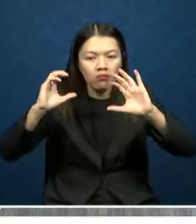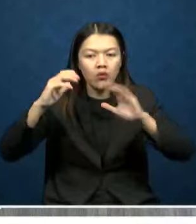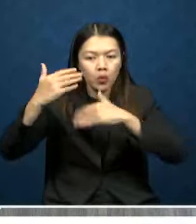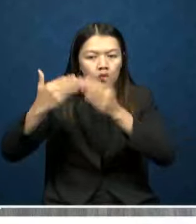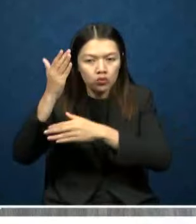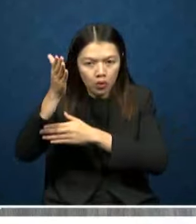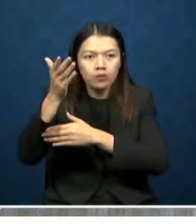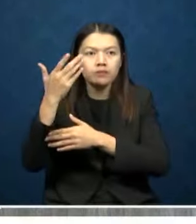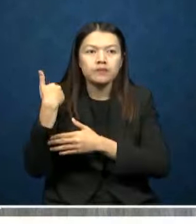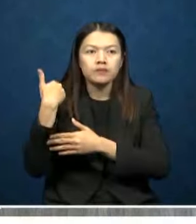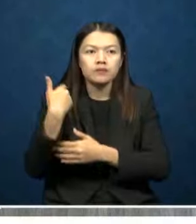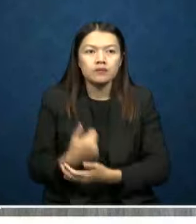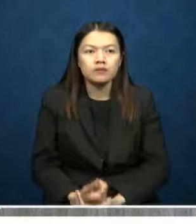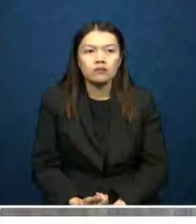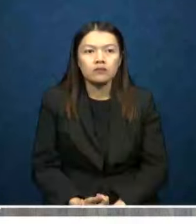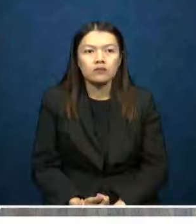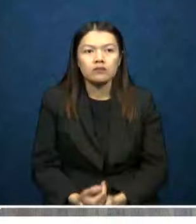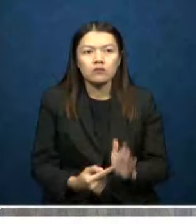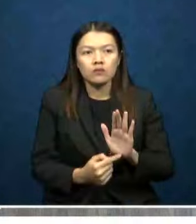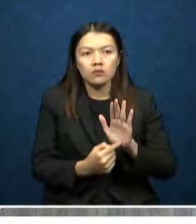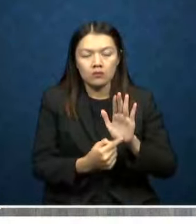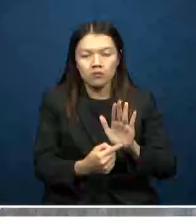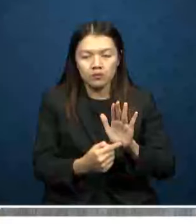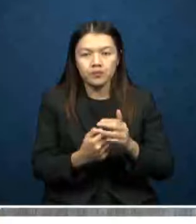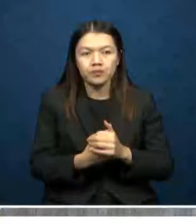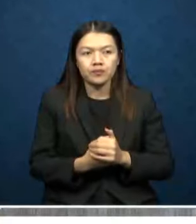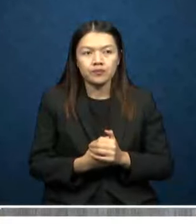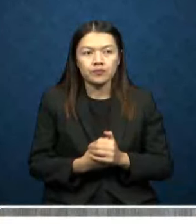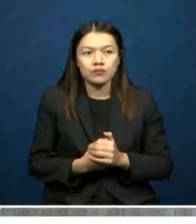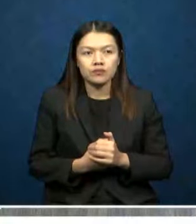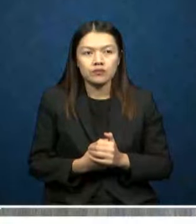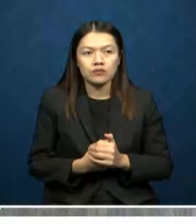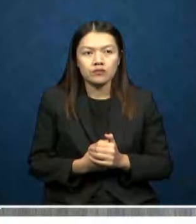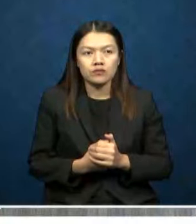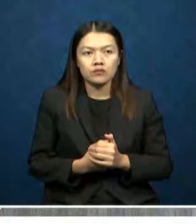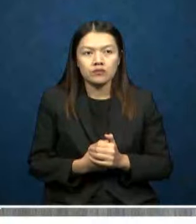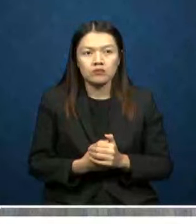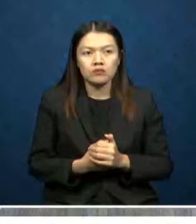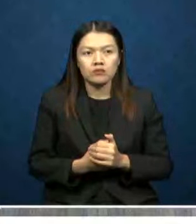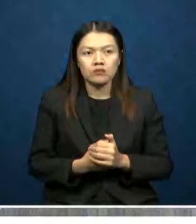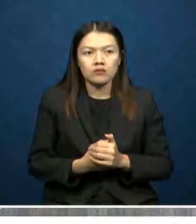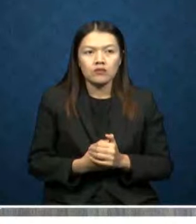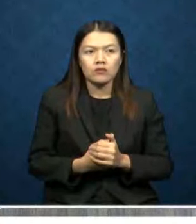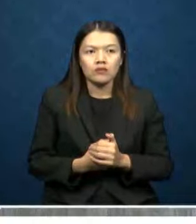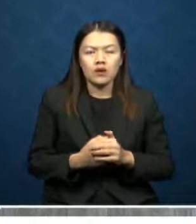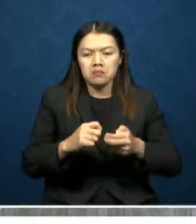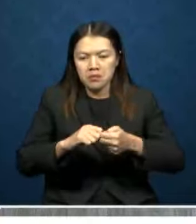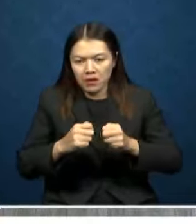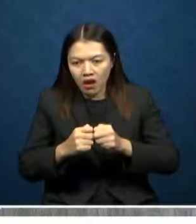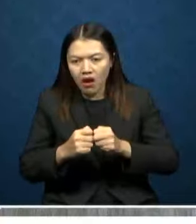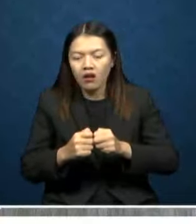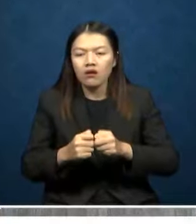ยิ่งนะครับไม่ว่าจะเรื่องของการใช้เครื่องยนต์ที่มีปัญหาในการขับเคลื่อน